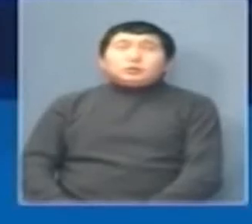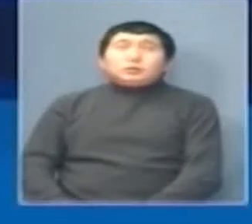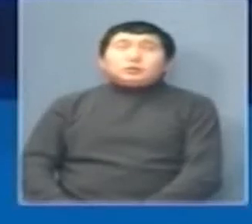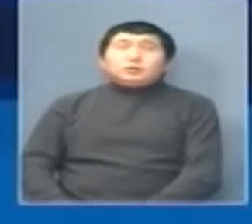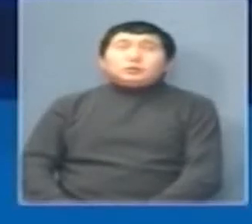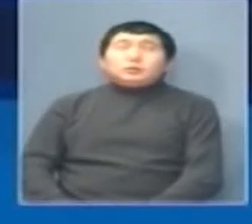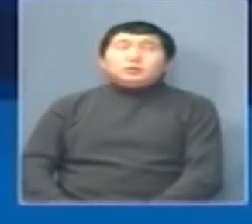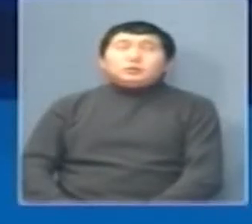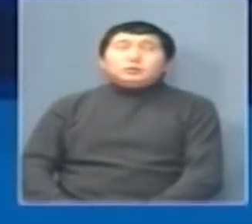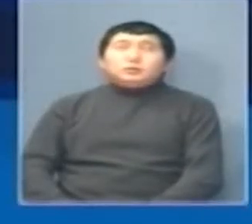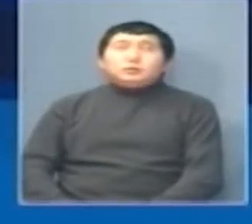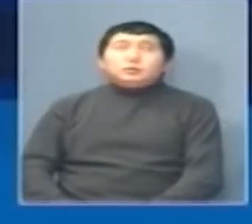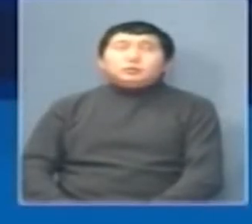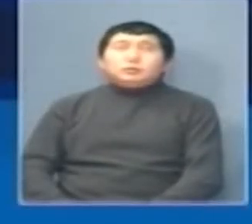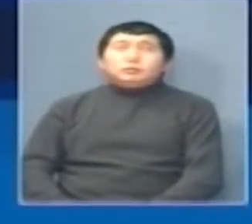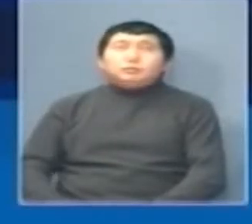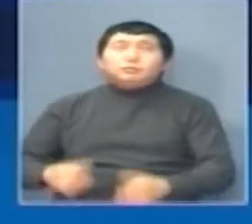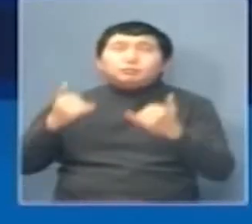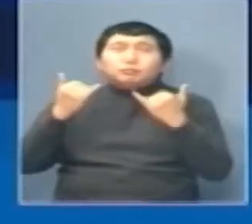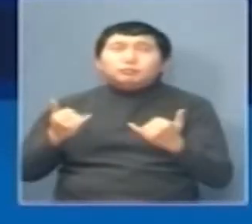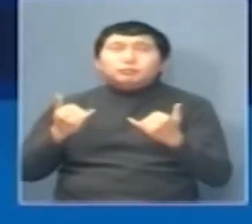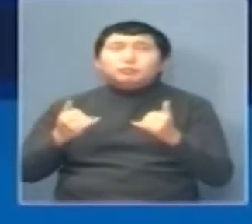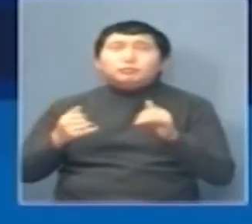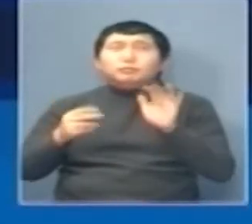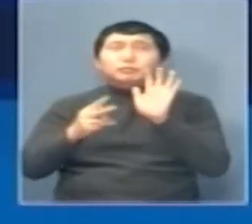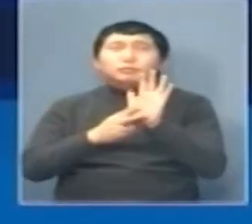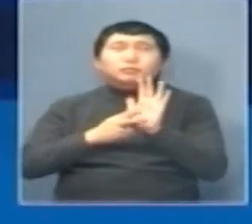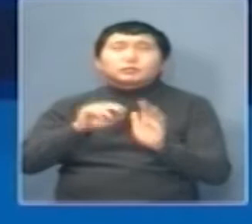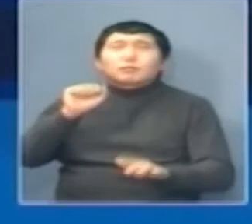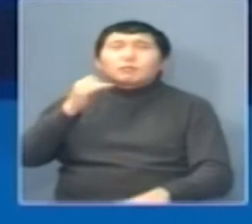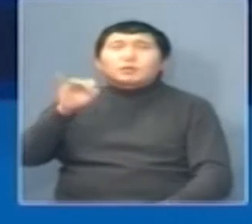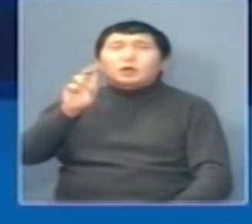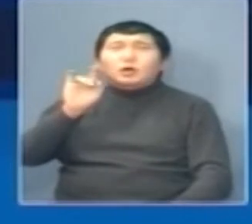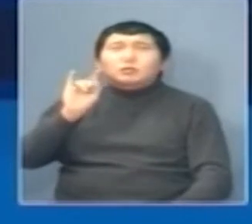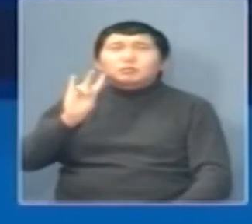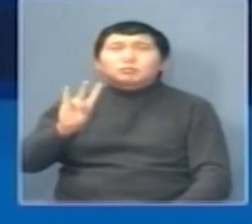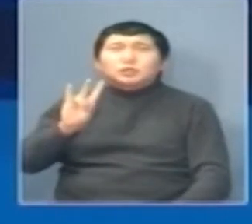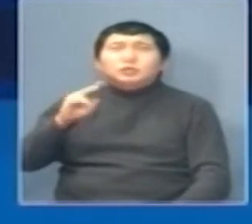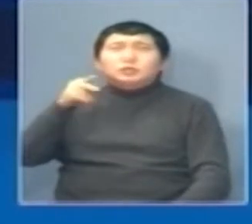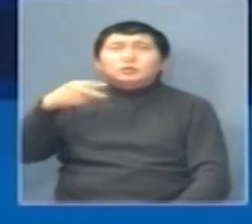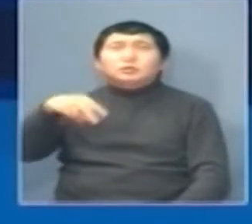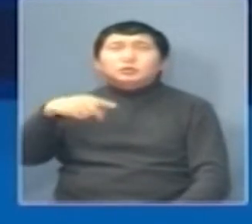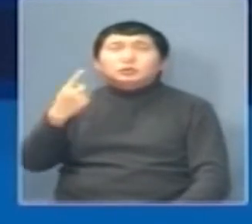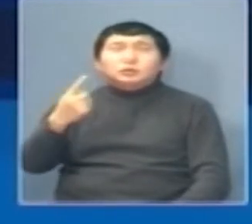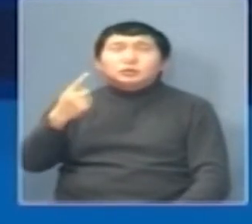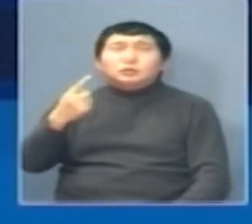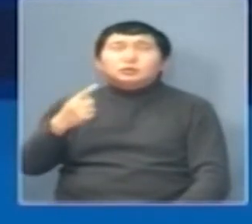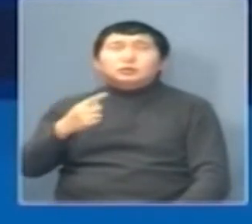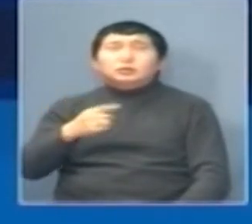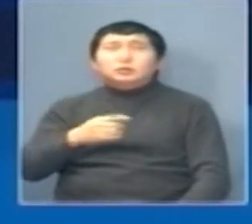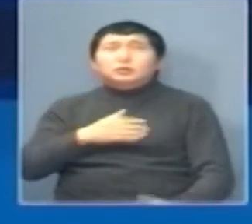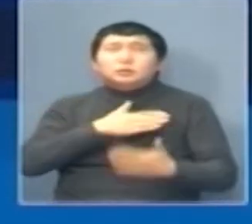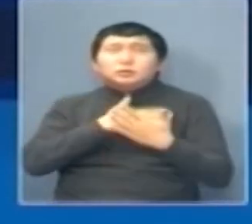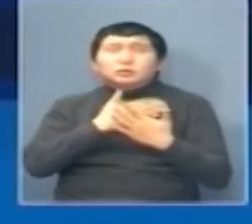Жас болса да жүректерде жалын бар. Бүгін 7-ші айбын 2021 республикалық әскери патриоттық жастар жиыны басталды. Қазақстан